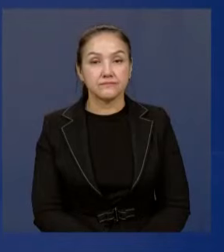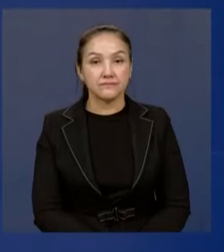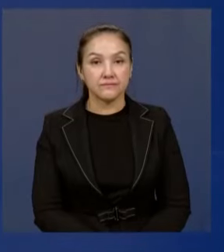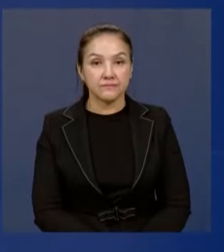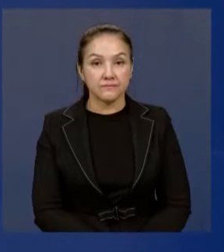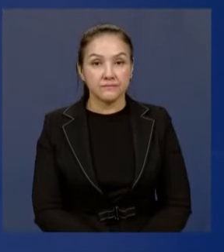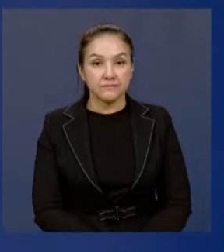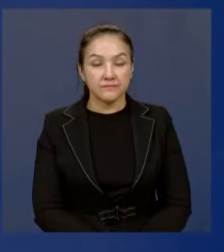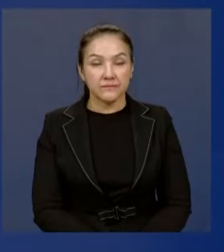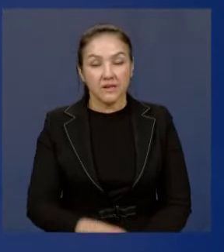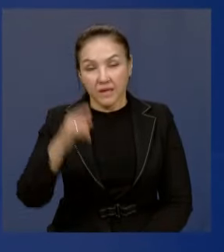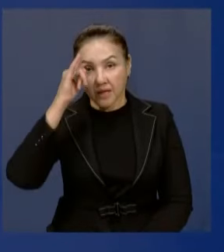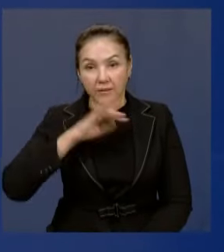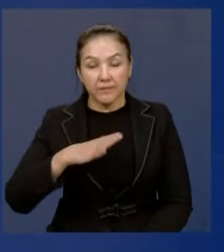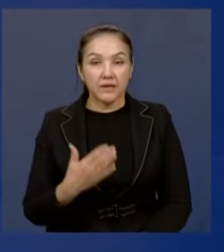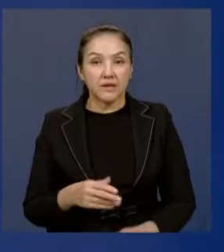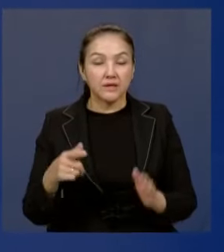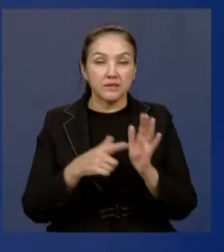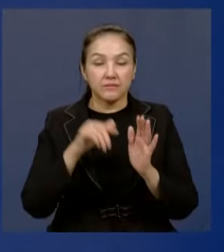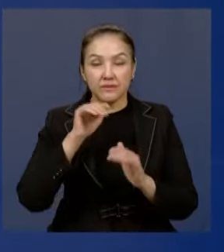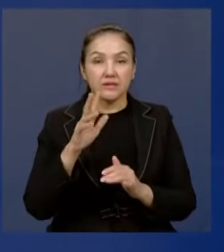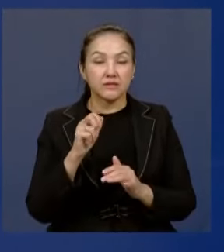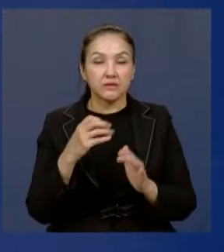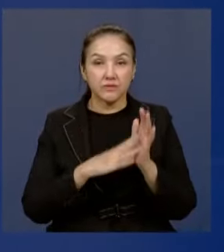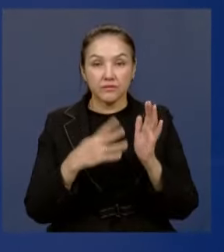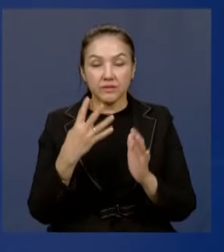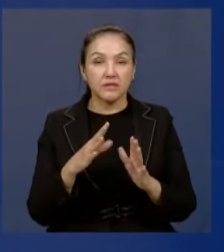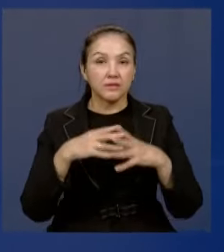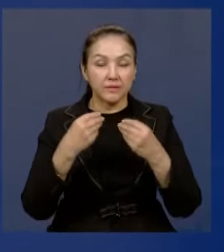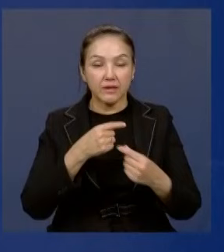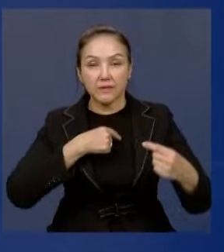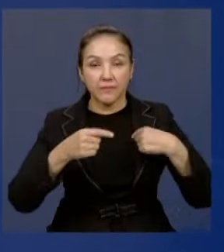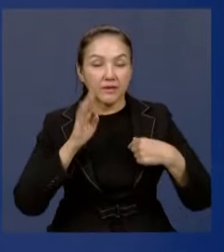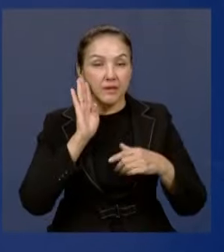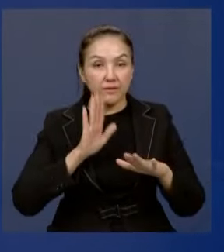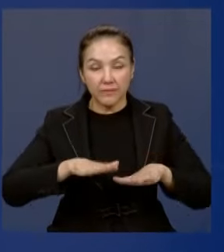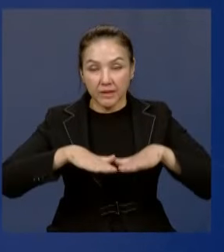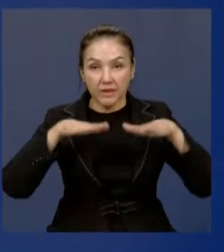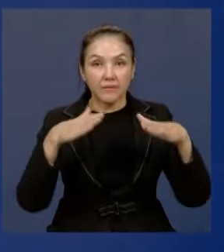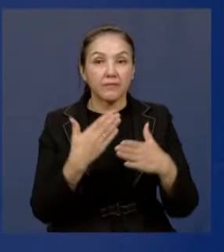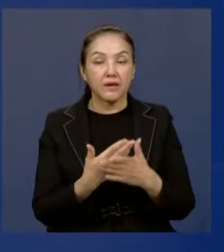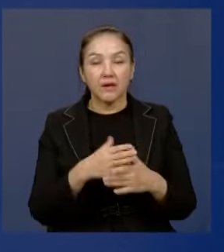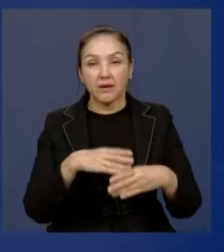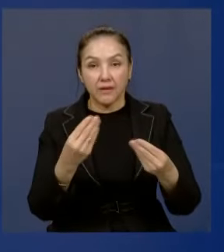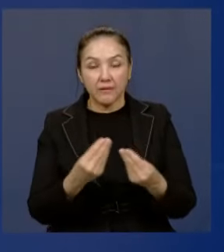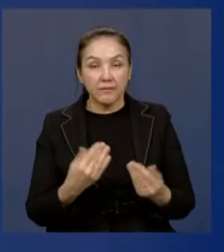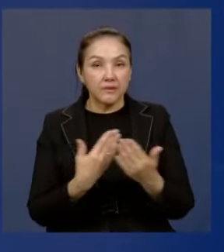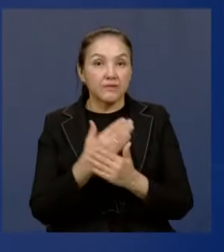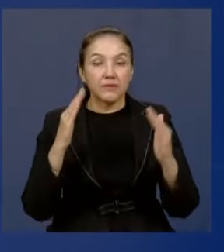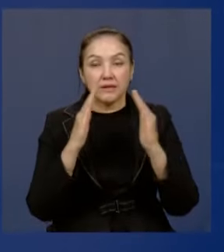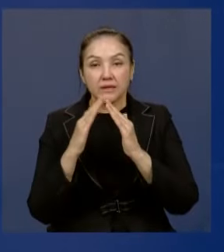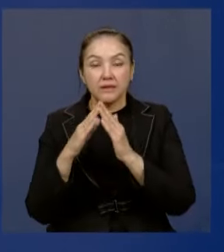ататс в Казахстане 7393 семеи пострадавших от весеннего получили новое